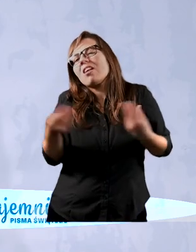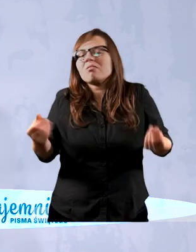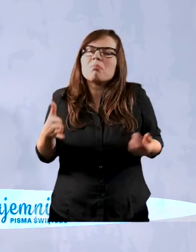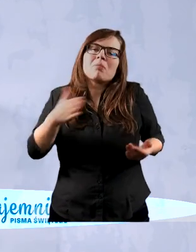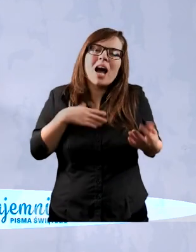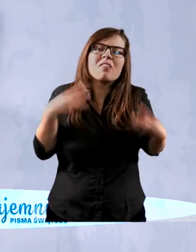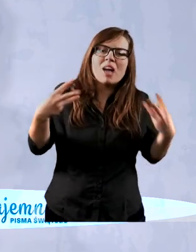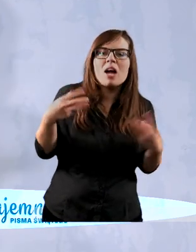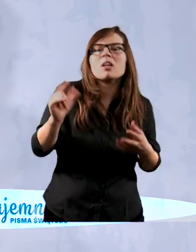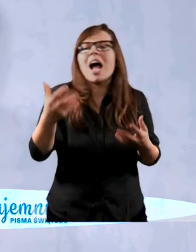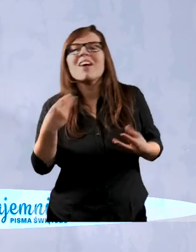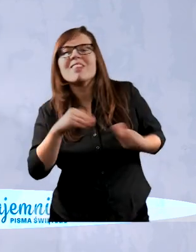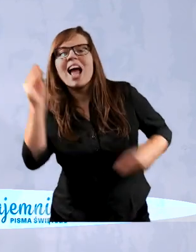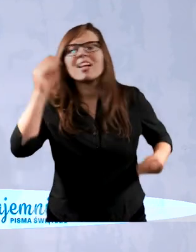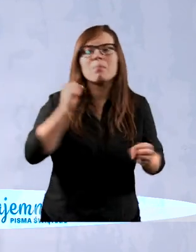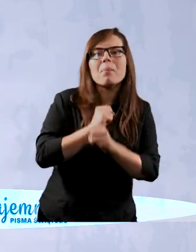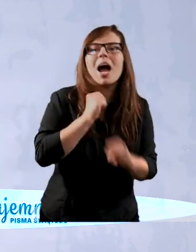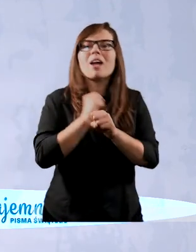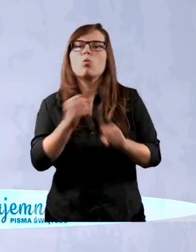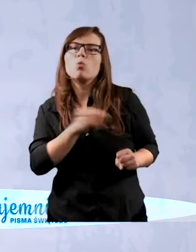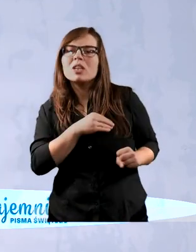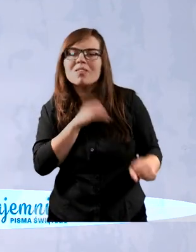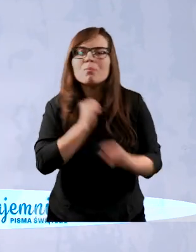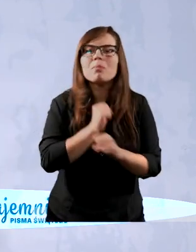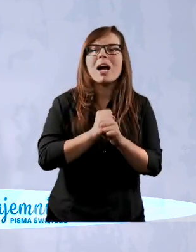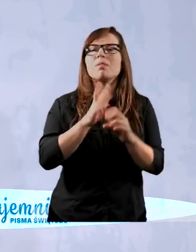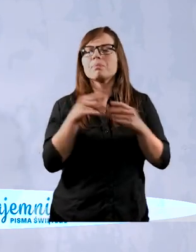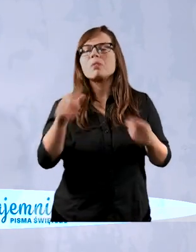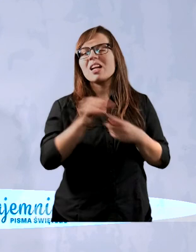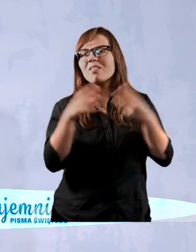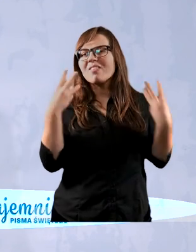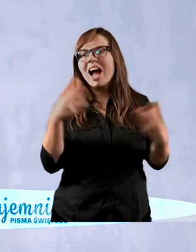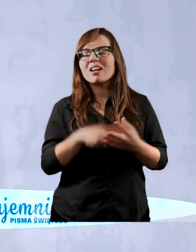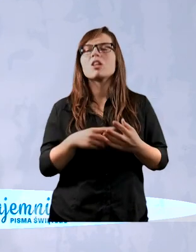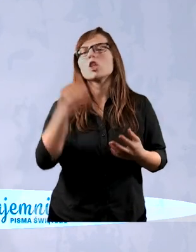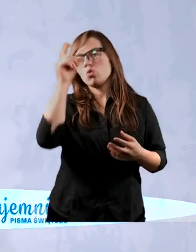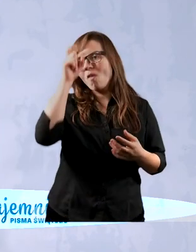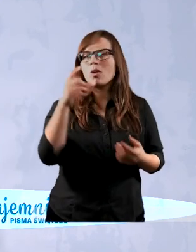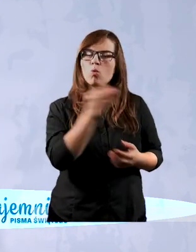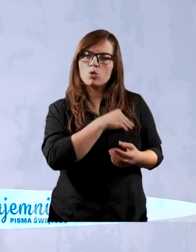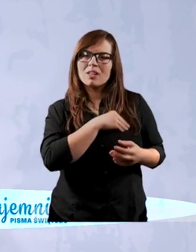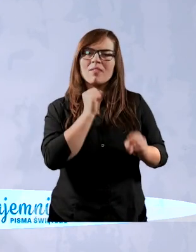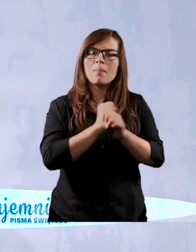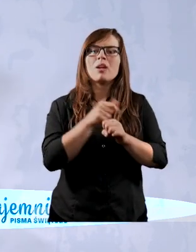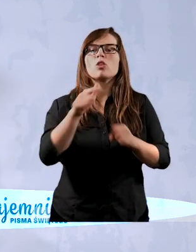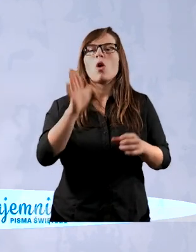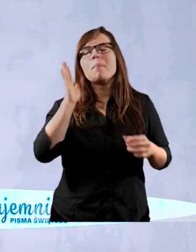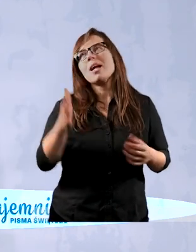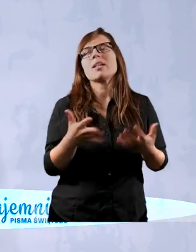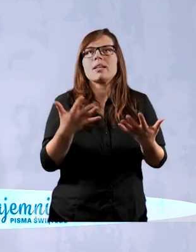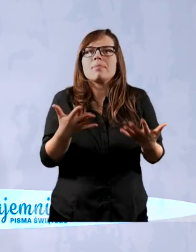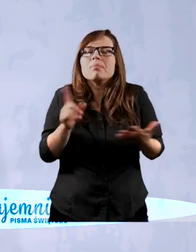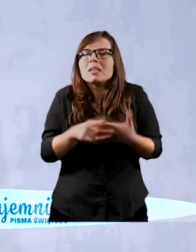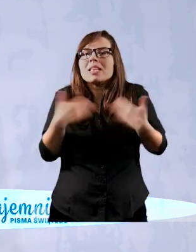musi wcześniej rano zacząć i jak najwięcej pracować i uczciwie pracować. To też jest bardzo ważne, bo jak człowiek uczciwie pracuje, to będą do niego